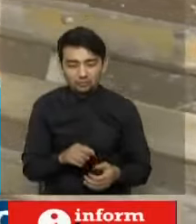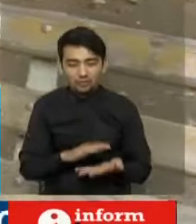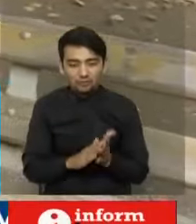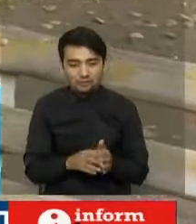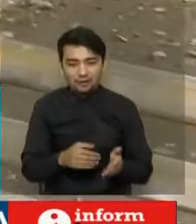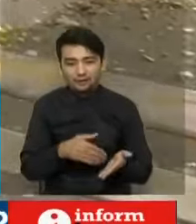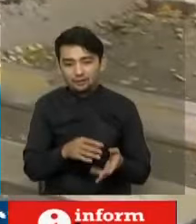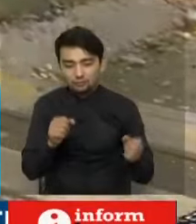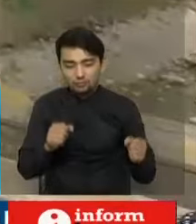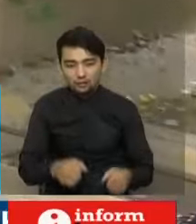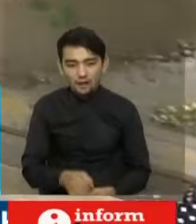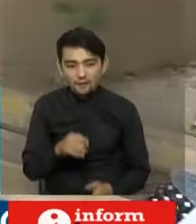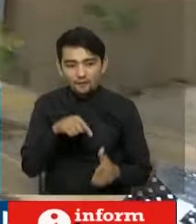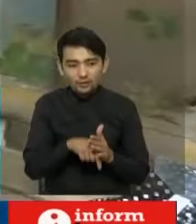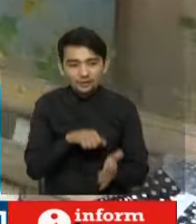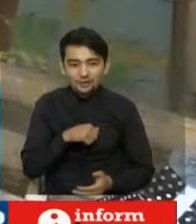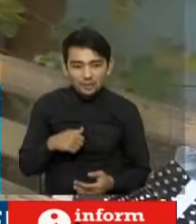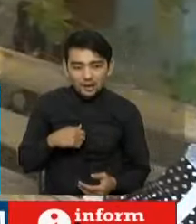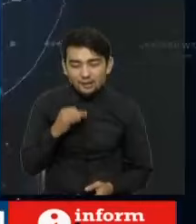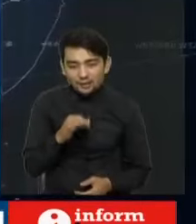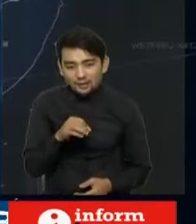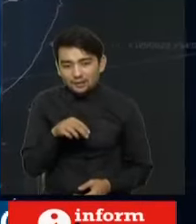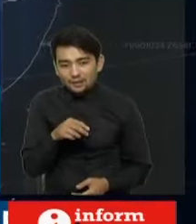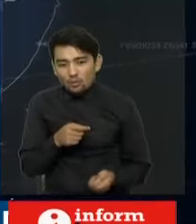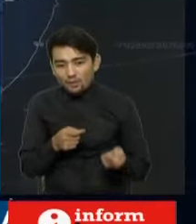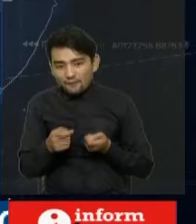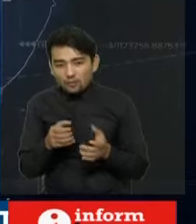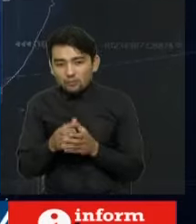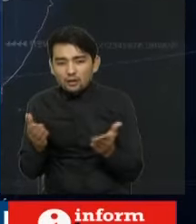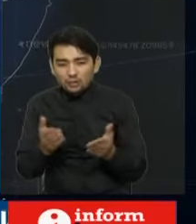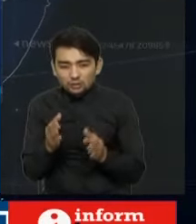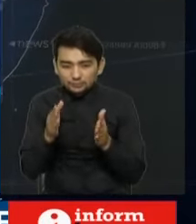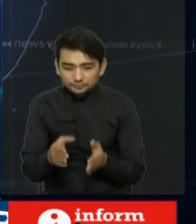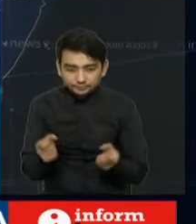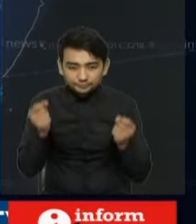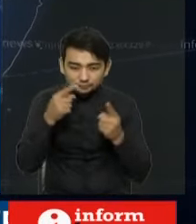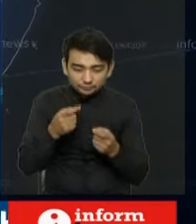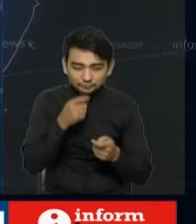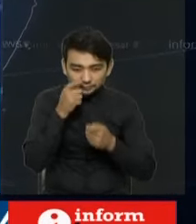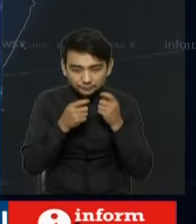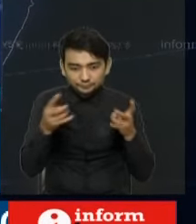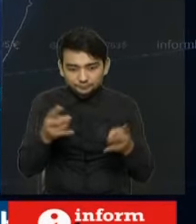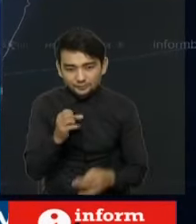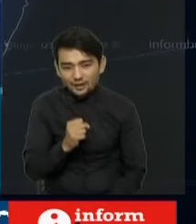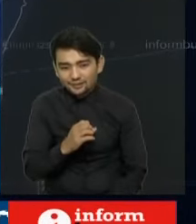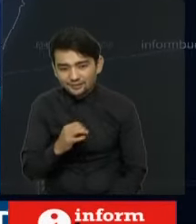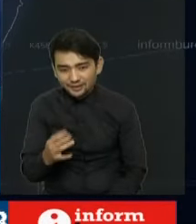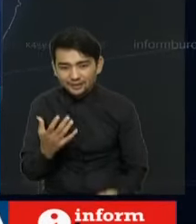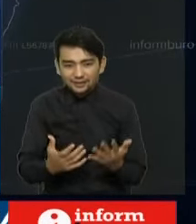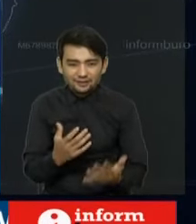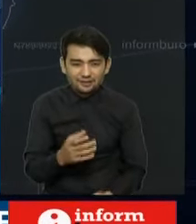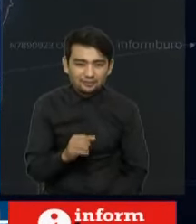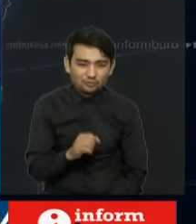внутри себя разбираться с этой управляющей компанией или с ОСИ, или кто у них там может быть. Может быть, у них